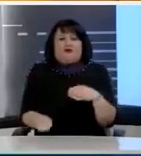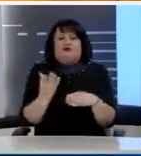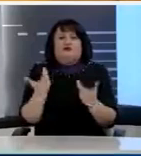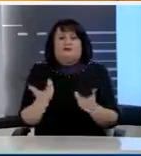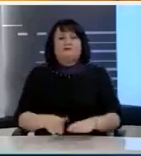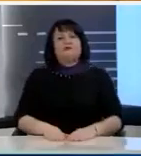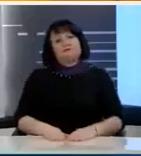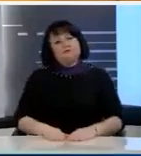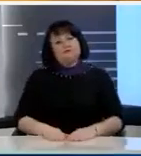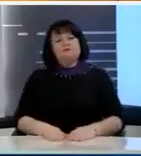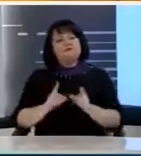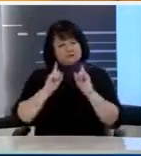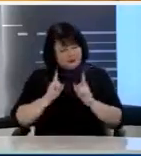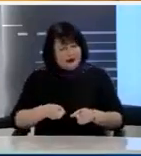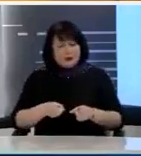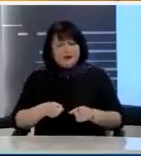υπαριθμόν